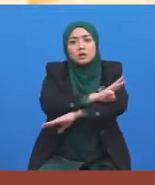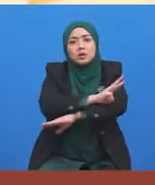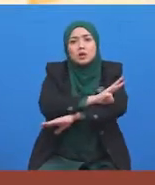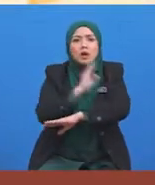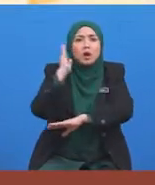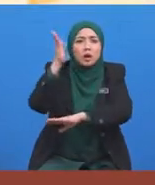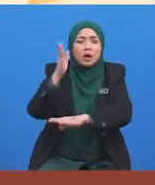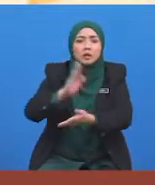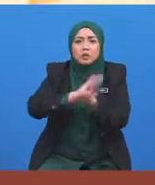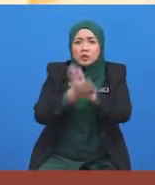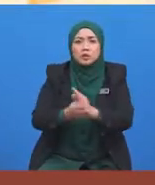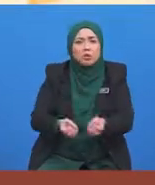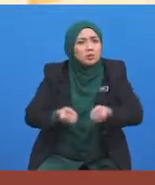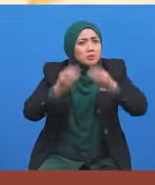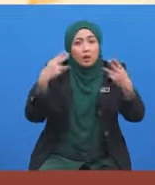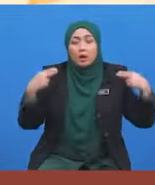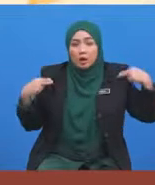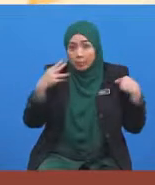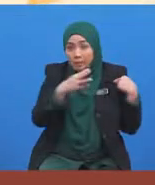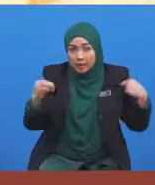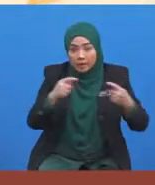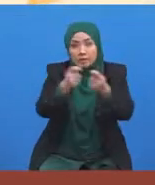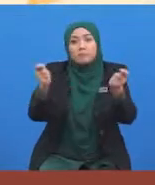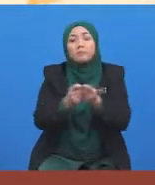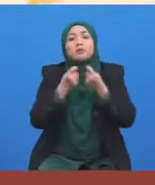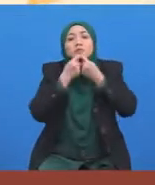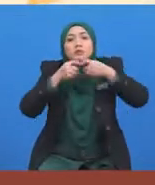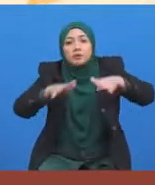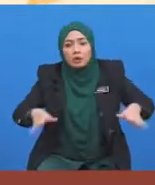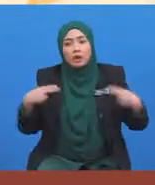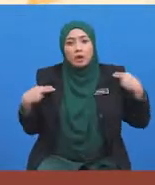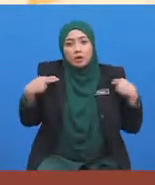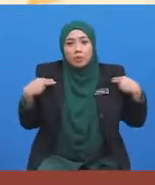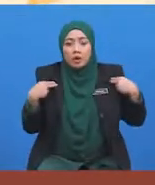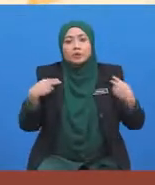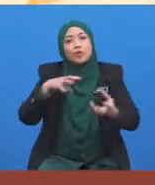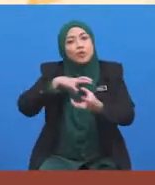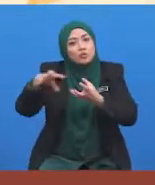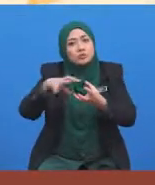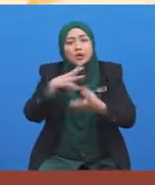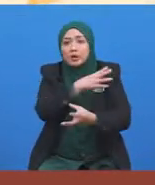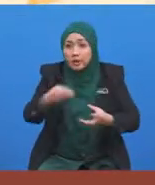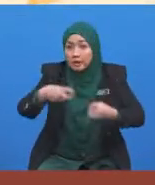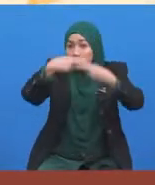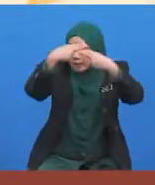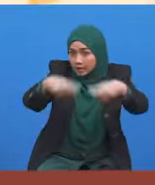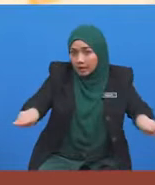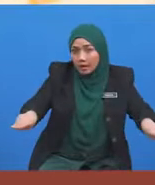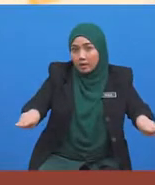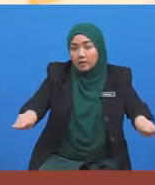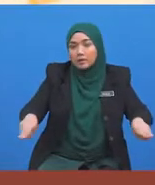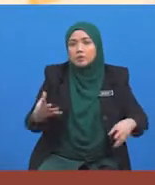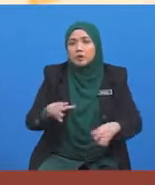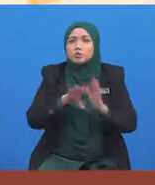dan tumbuhan yang akan kehilangan tempat tinggal mereka, menyebabkan hidupan fauna seperti